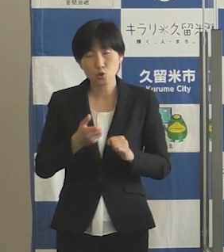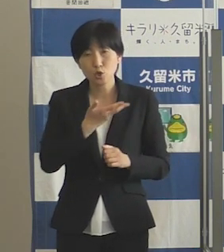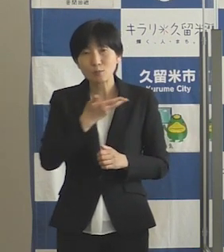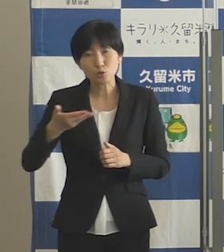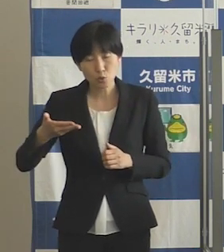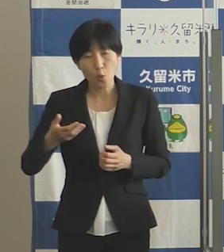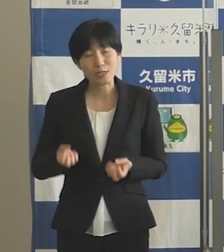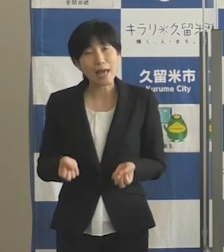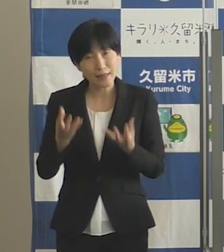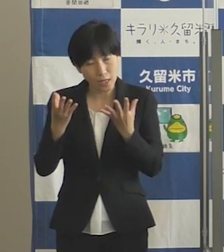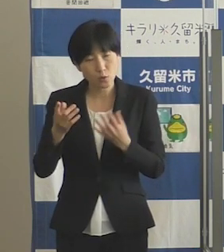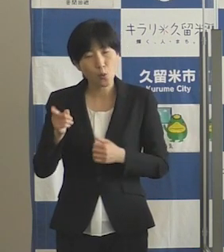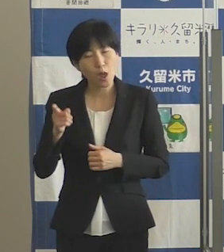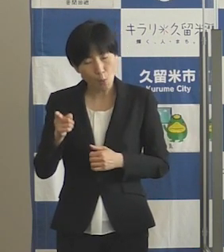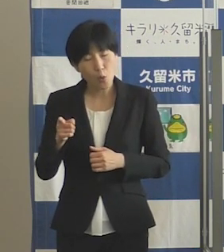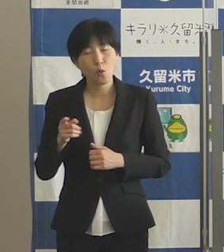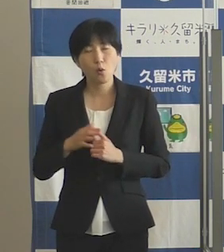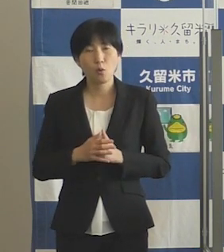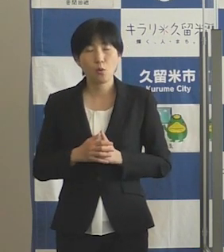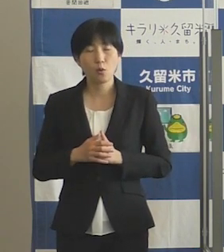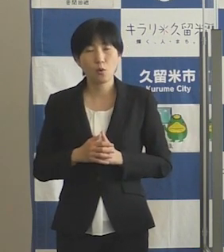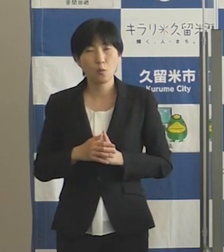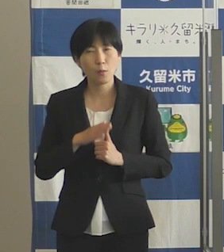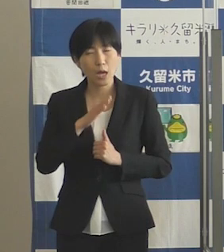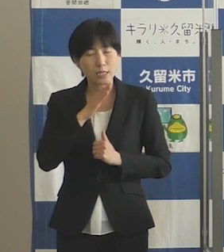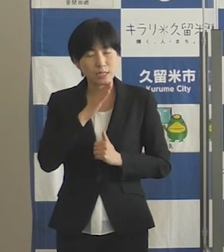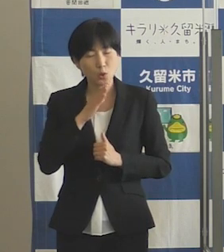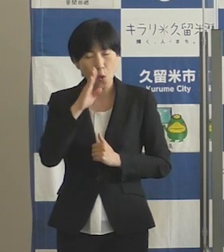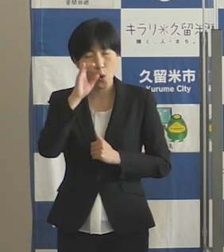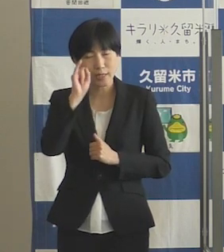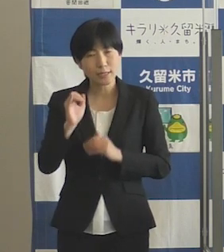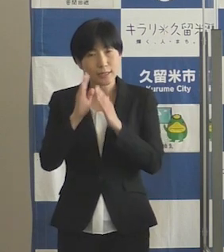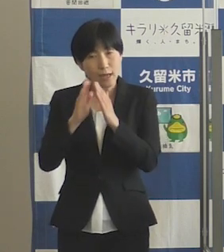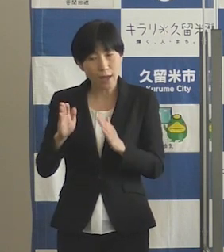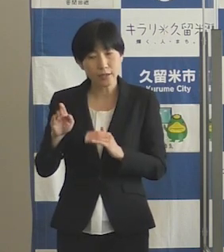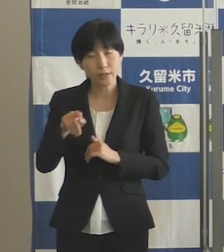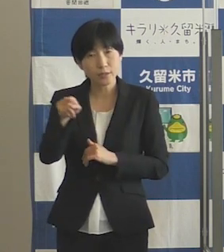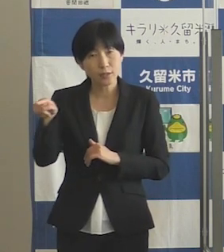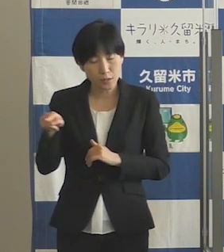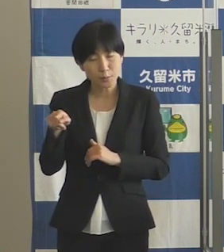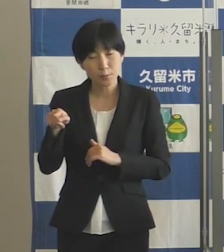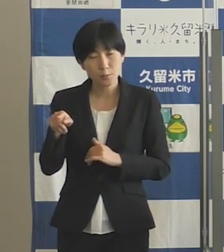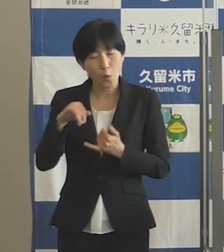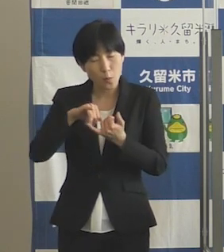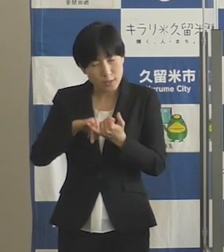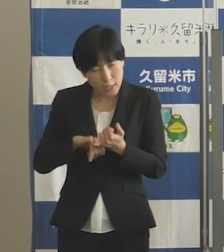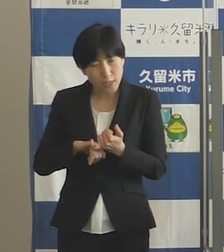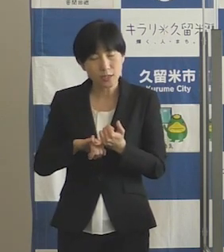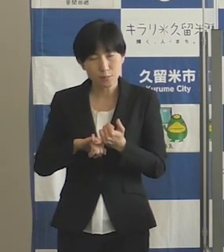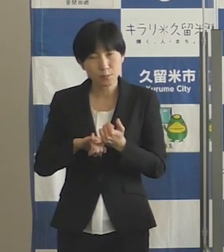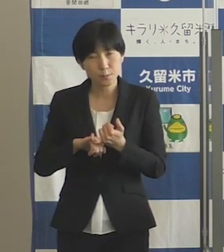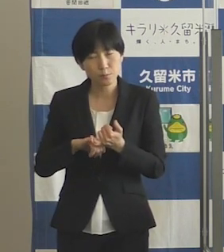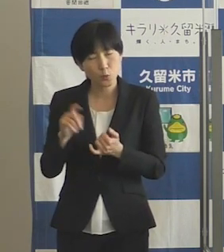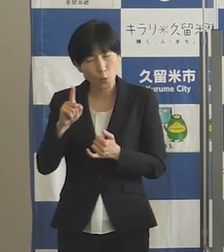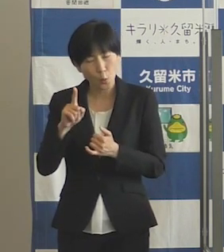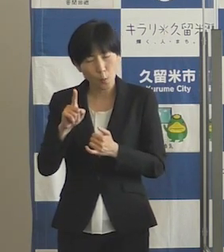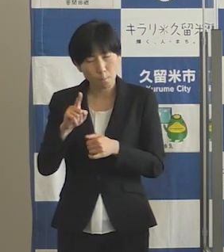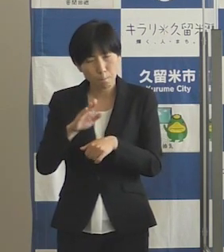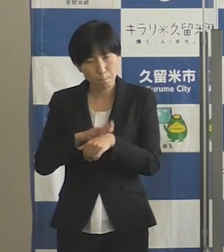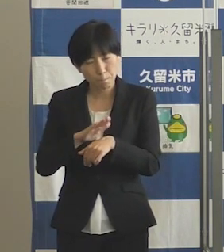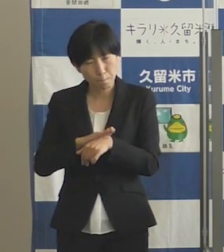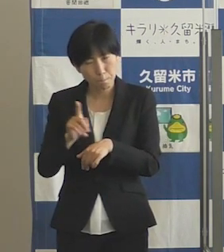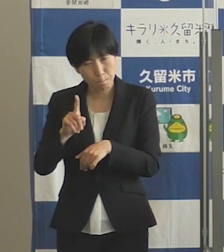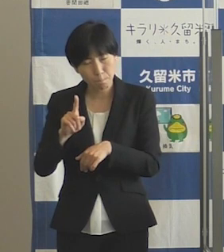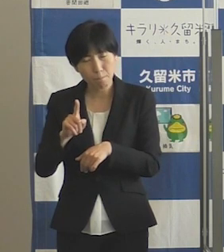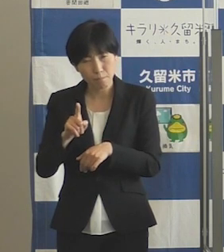、同様の趣旨で実行委員会の方に、ぜひどうやったらできるかをお願いしたい、